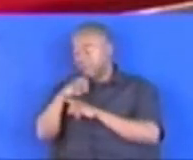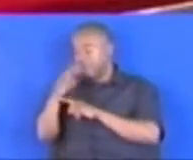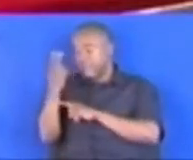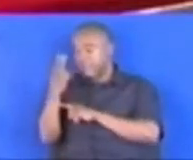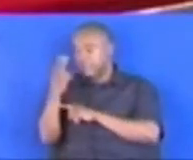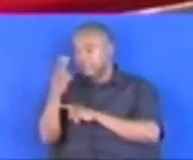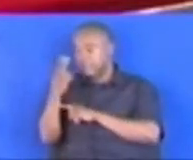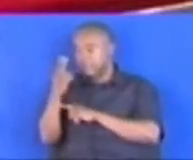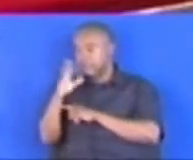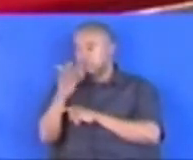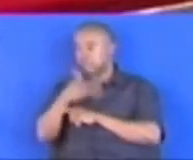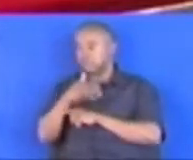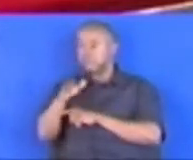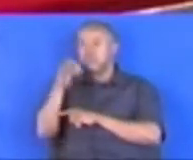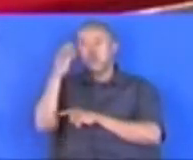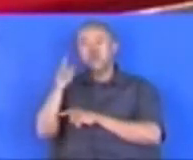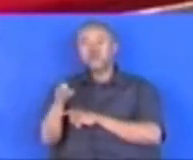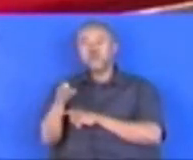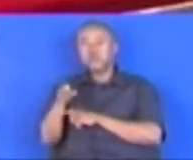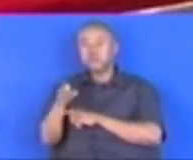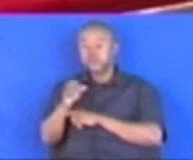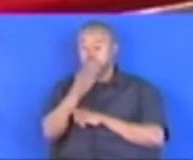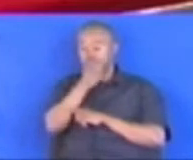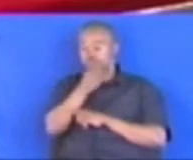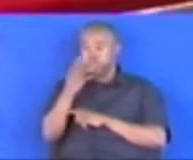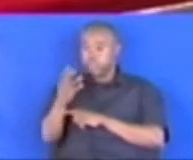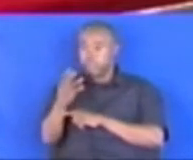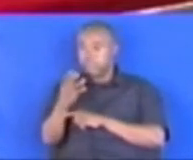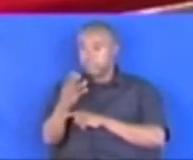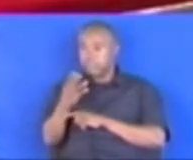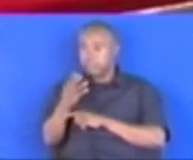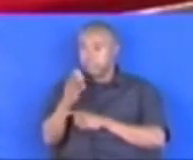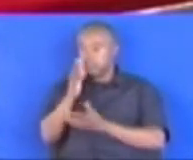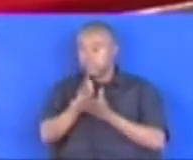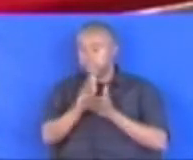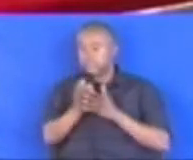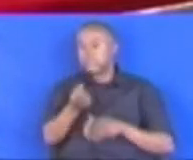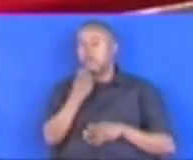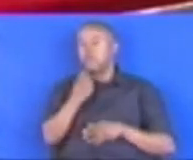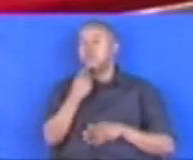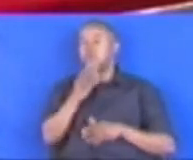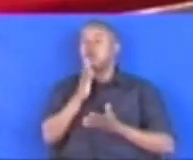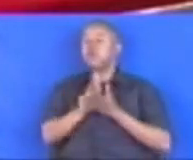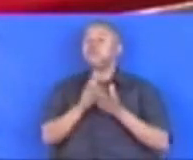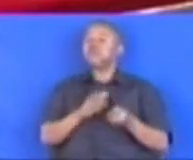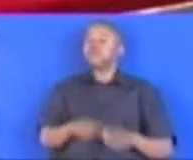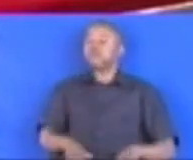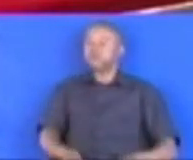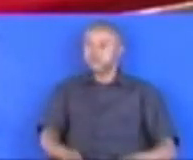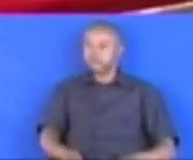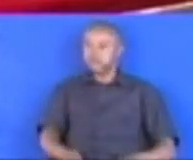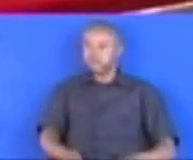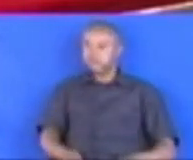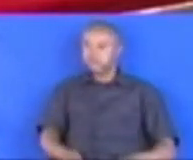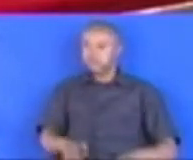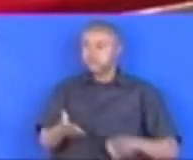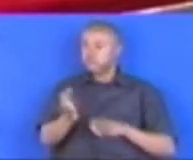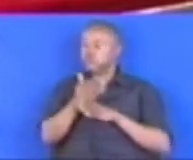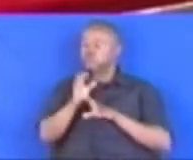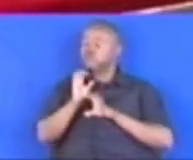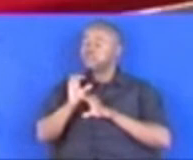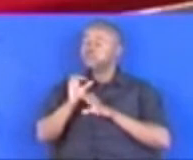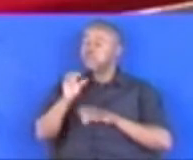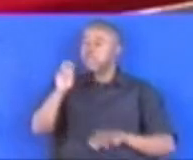2,279 walihisiwa kuwa na ugonjwa huku 24 waliothibitika wakipatiwa matibabu. Kuhusu tishio la